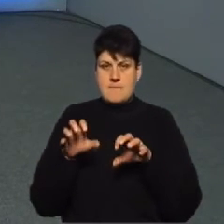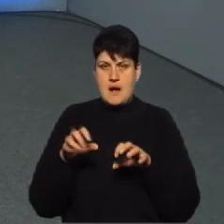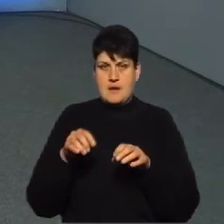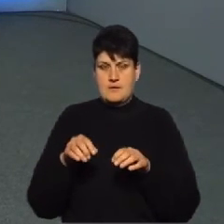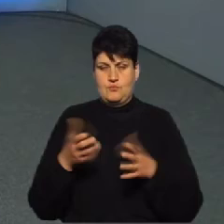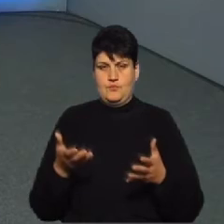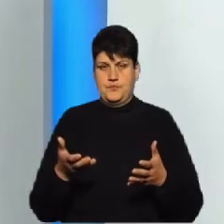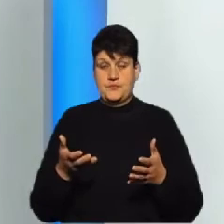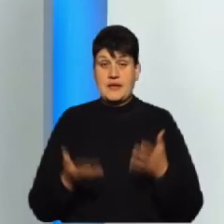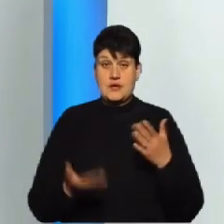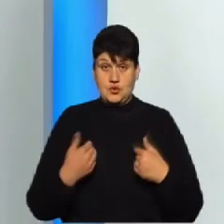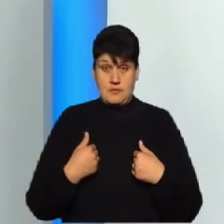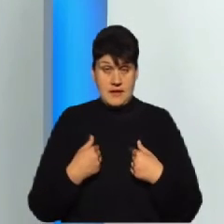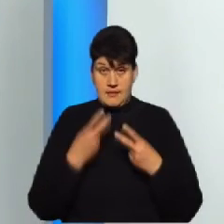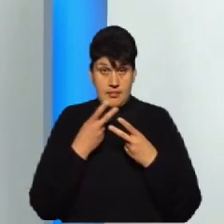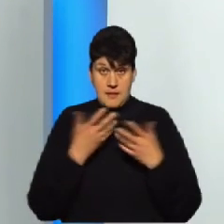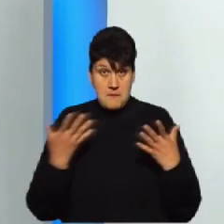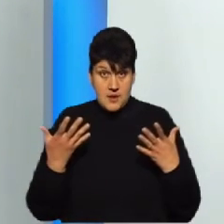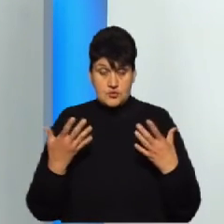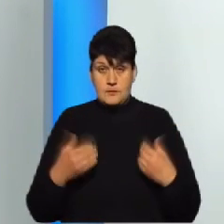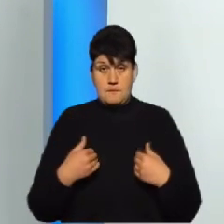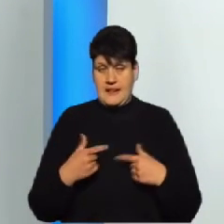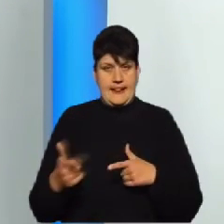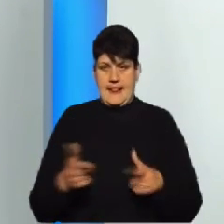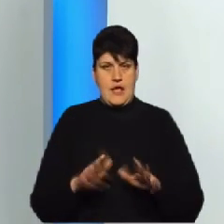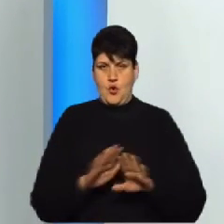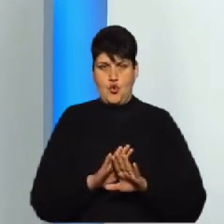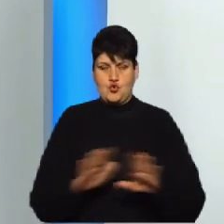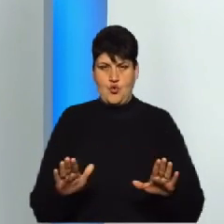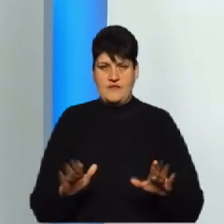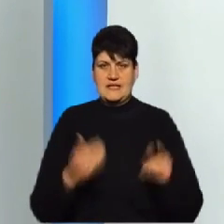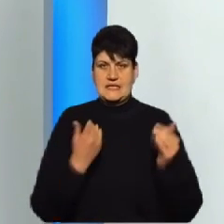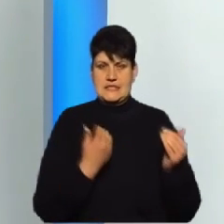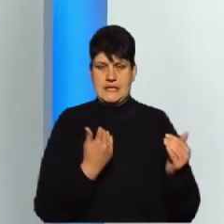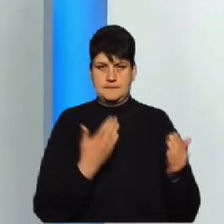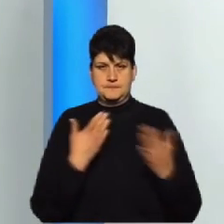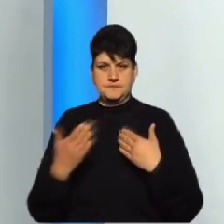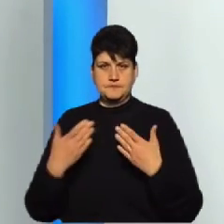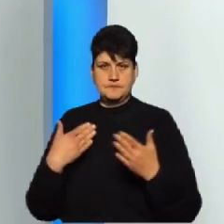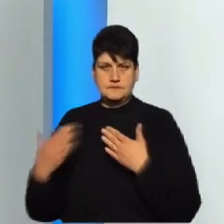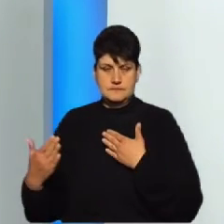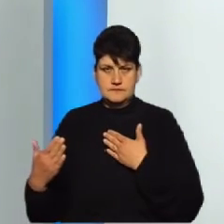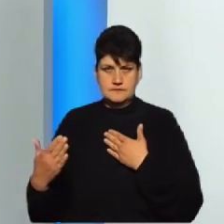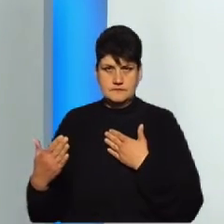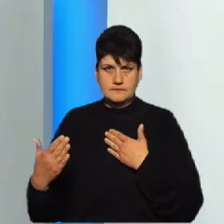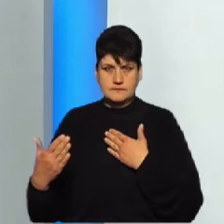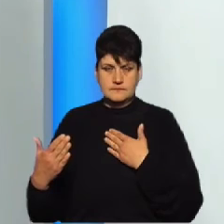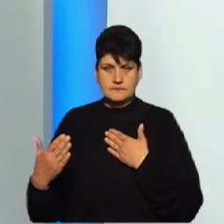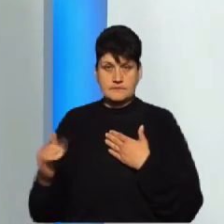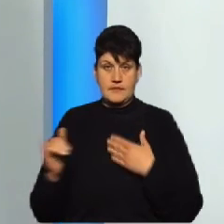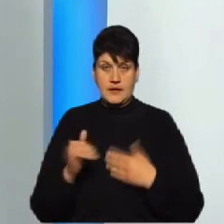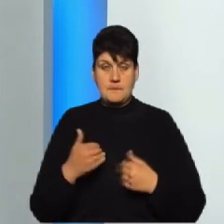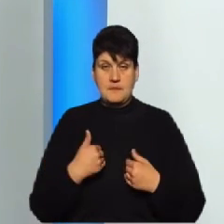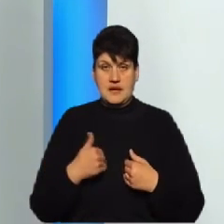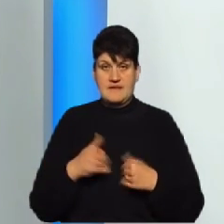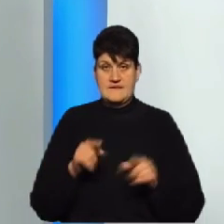не бачимо, ми і не готові з ними комунікувати, взаємодіяти, і ми від них шарахаємося,